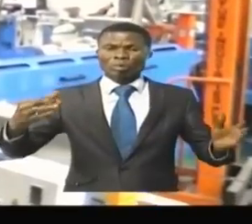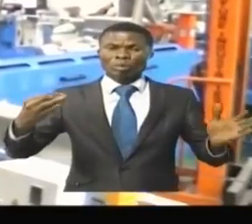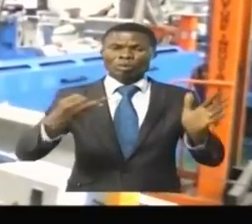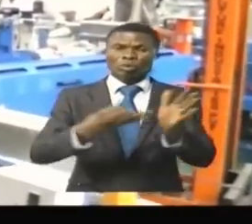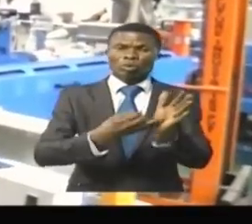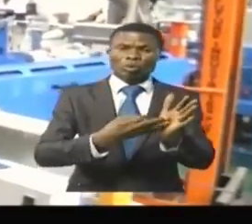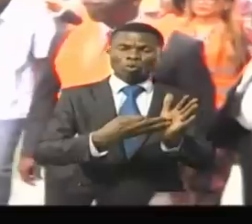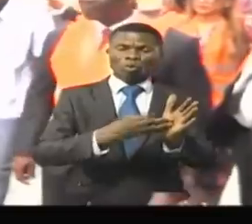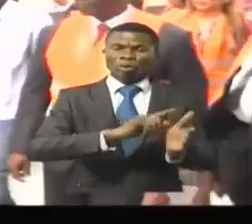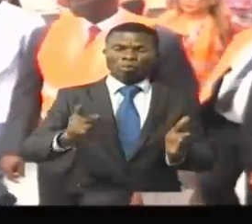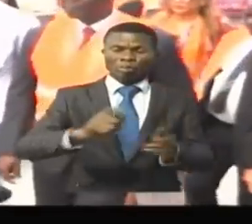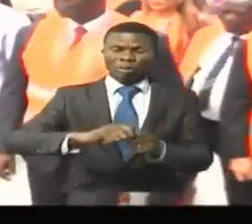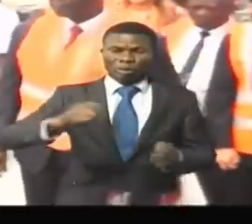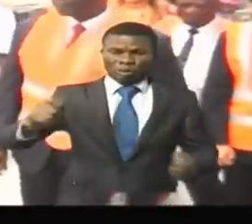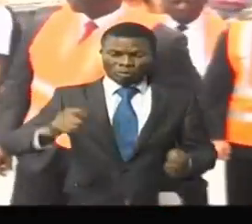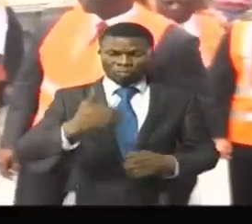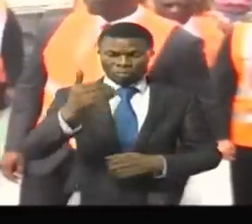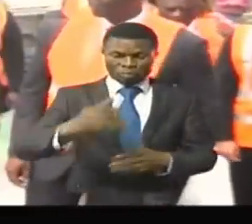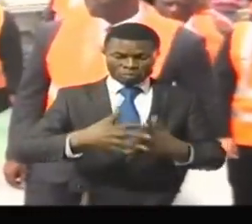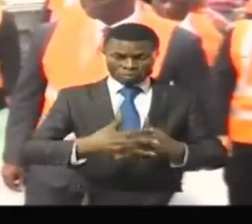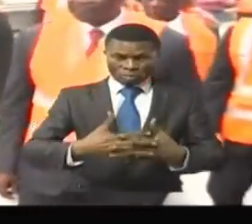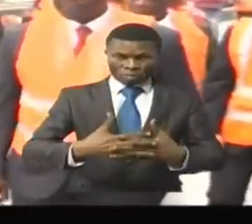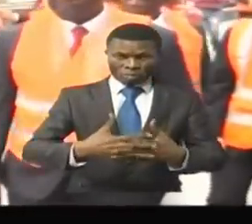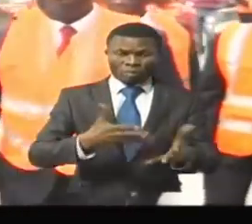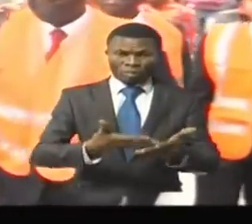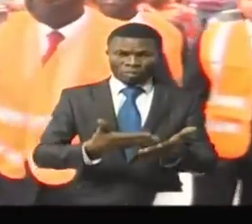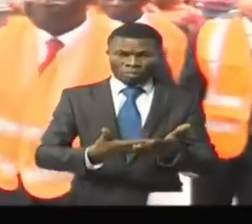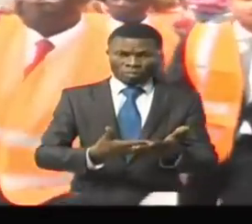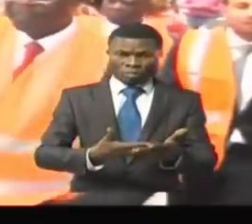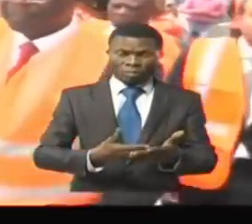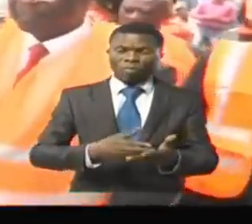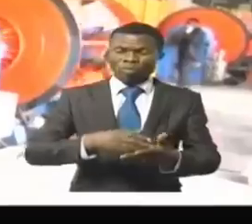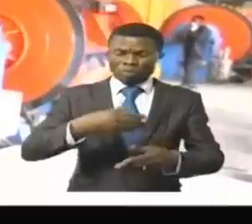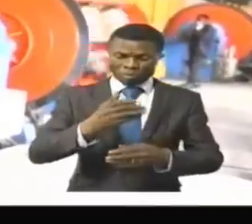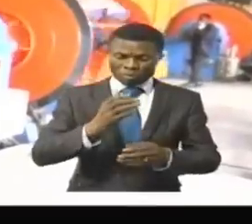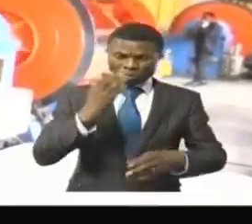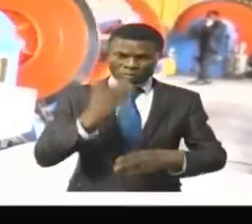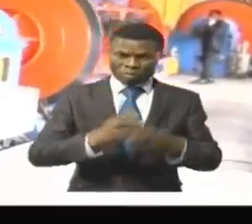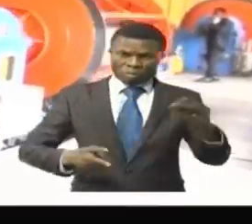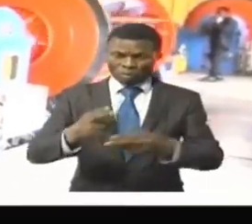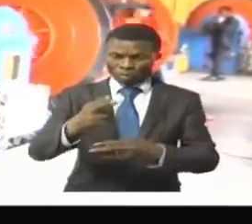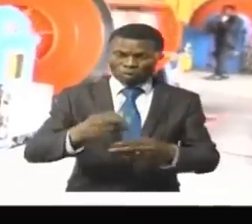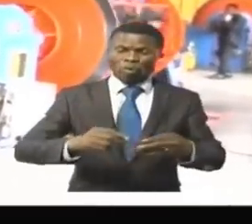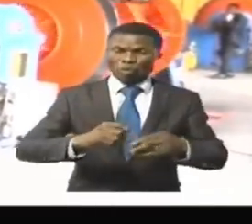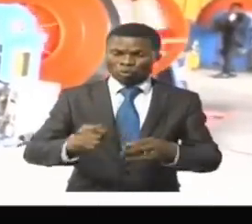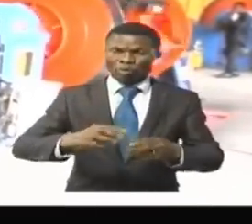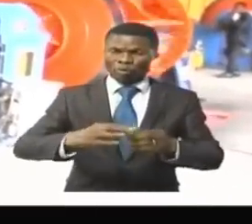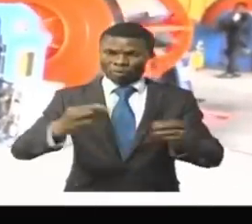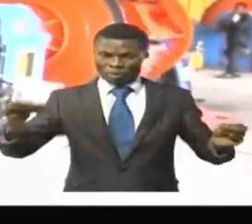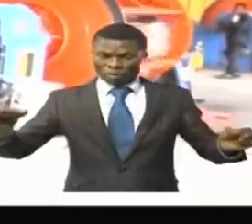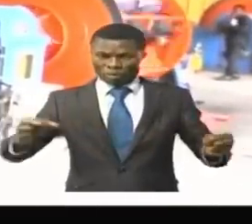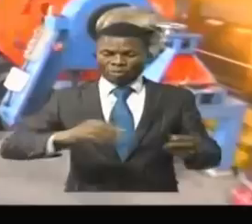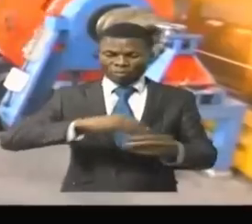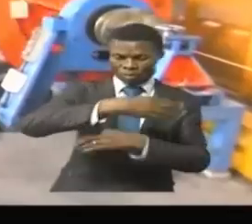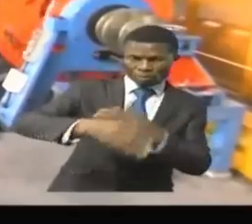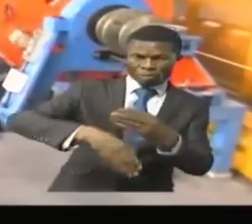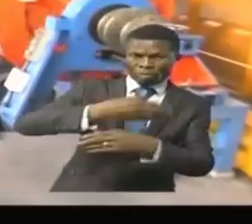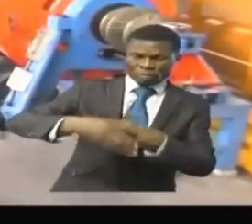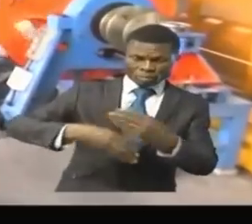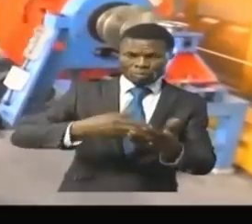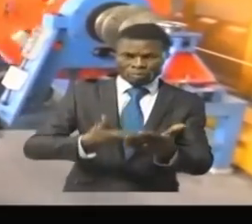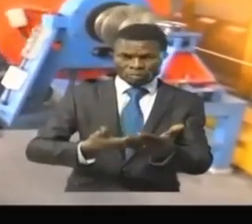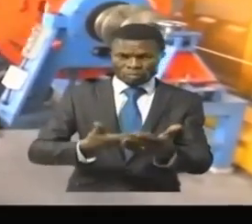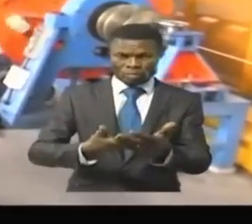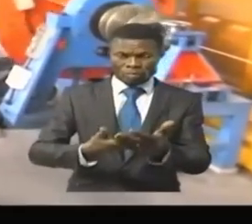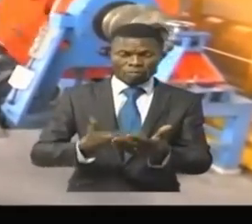de diamètre. C'est devant la machine standing qui tresse les fils et l'extrudeuse qui les habille avec les PVC que